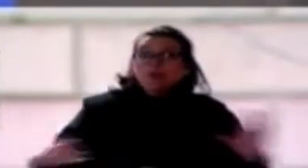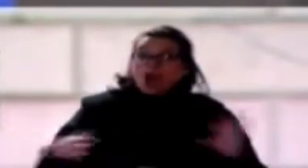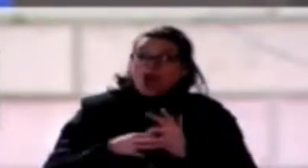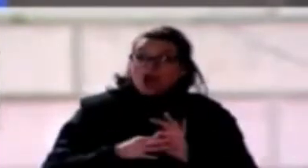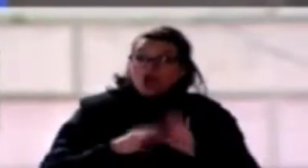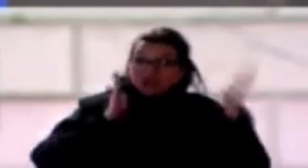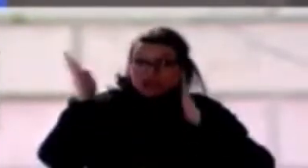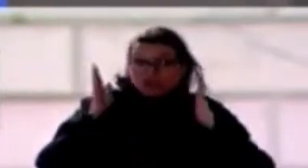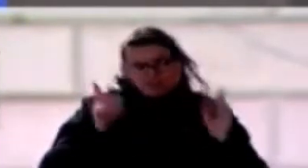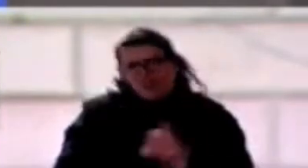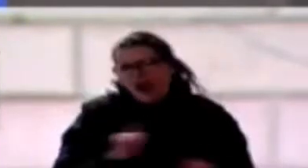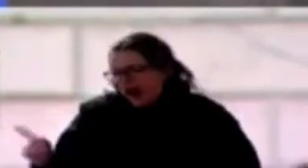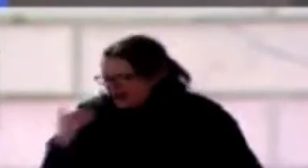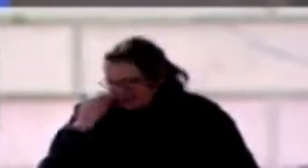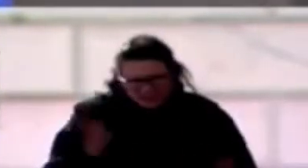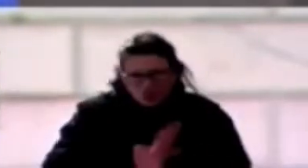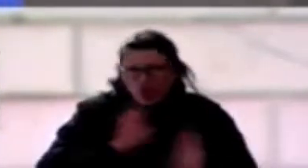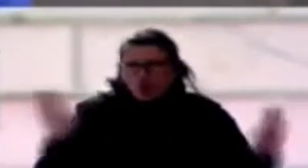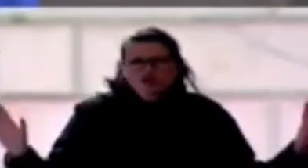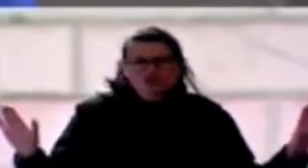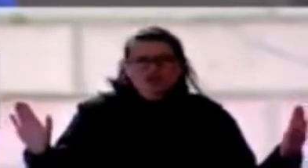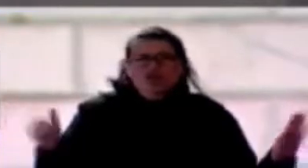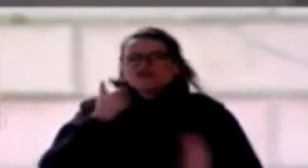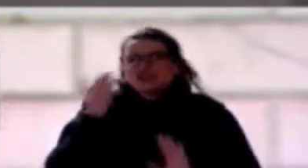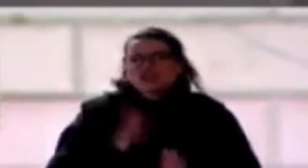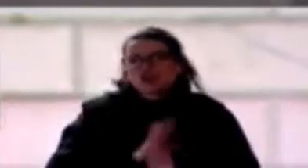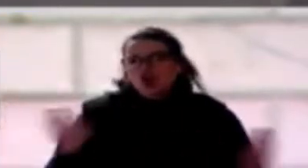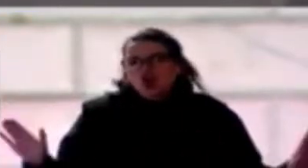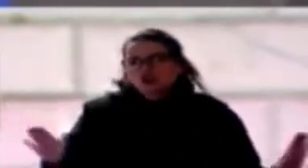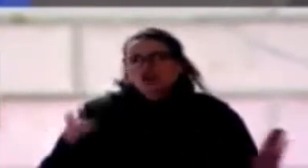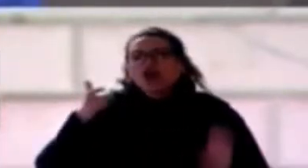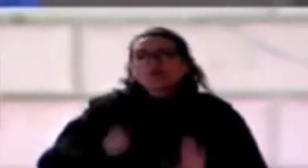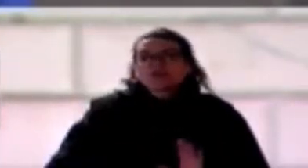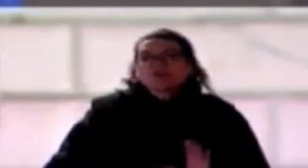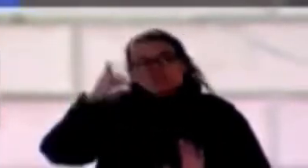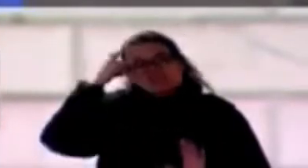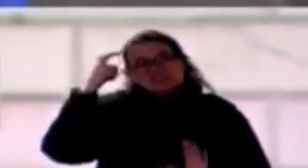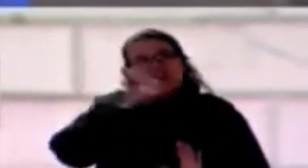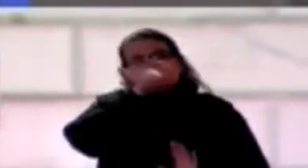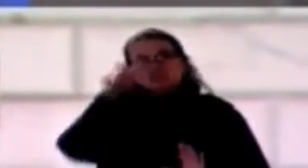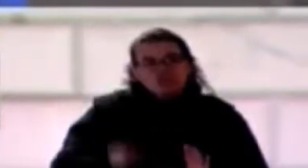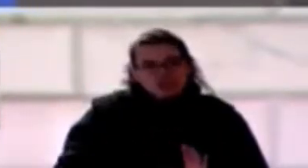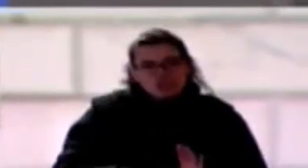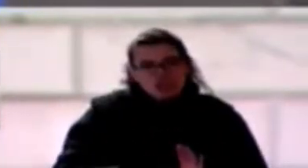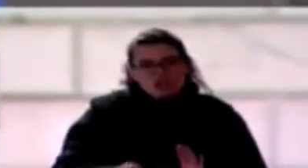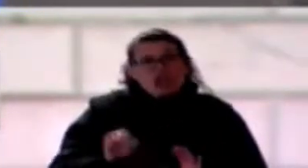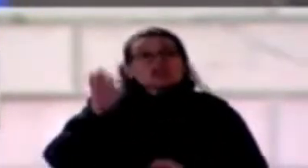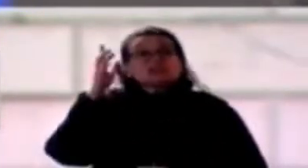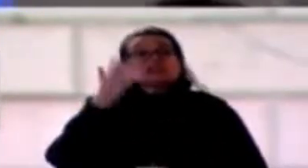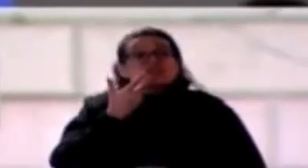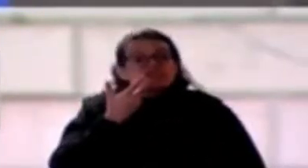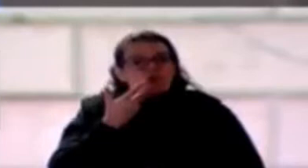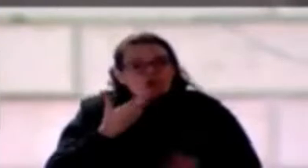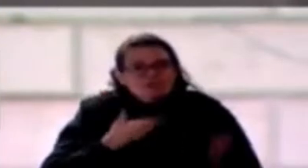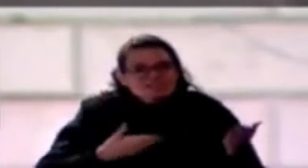questo è vergognoso, è vergognoso. Ed è vergognoso il fatto che lo Stato, per salvare la vita ad alcuni